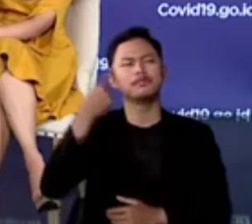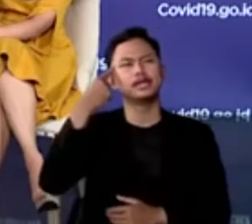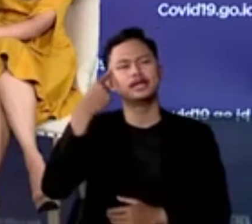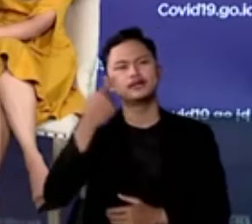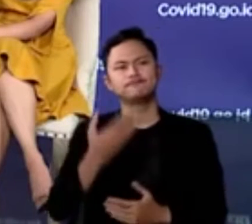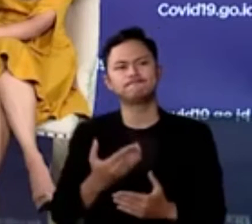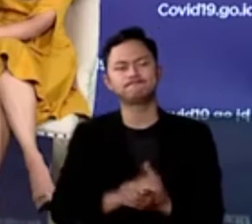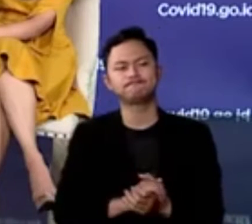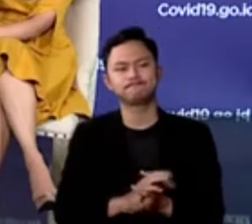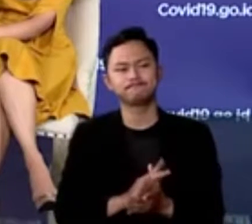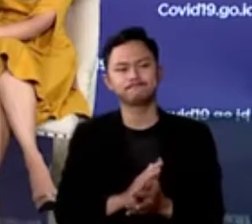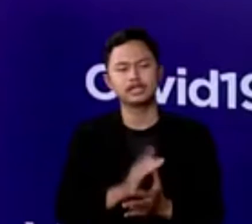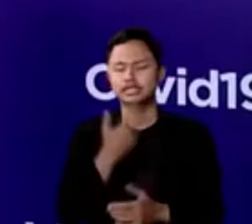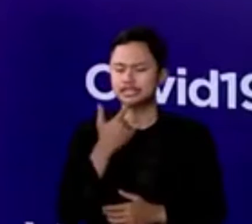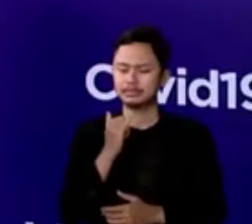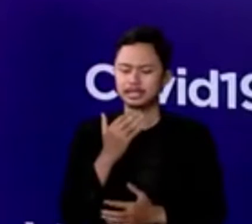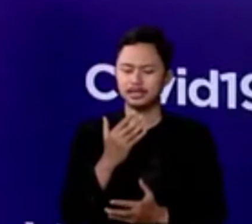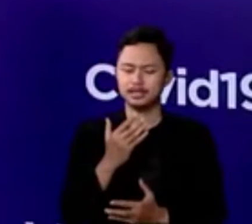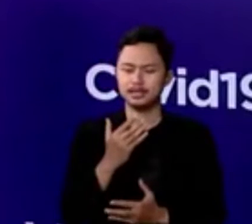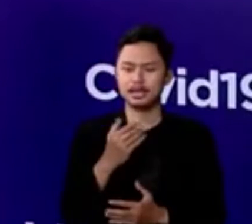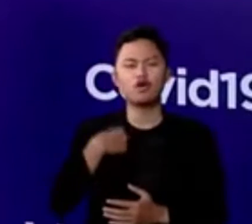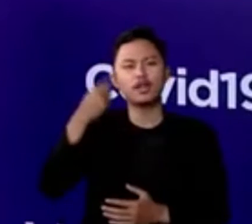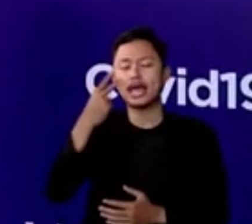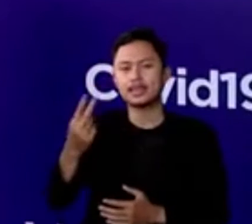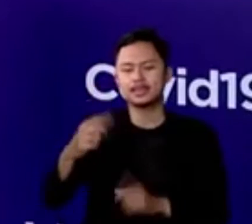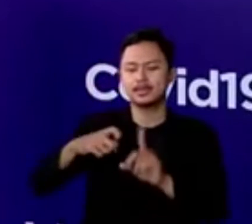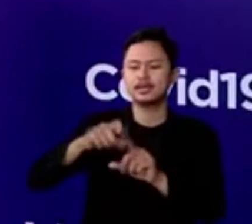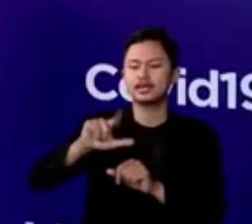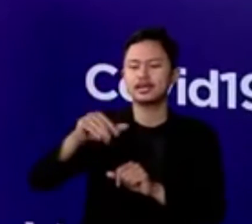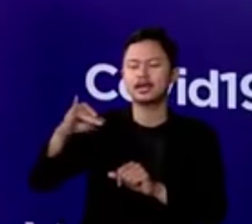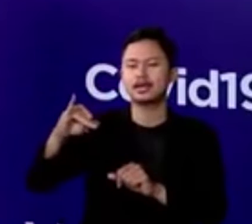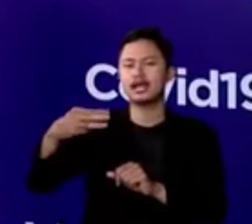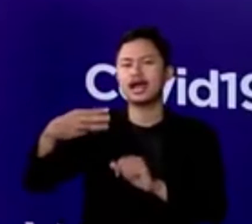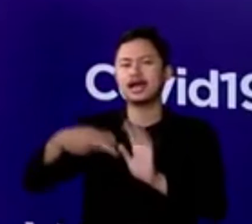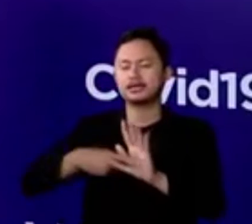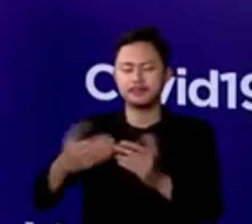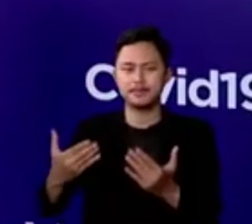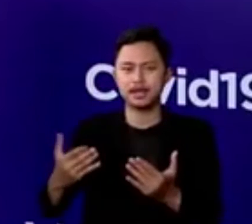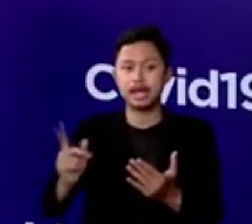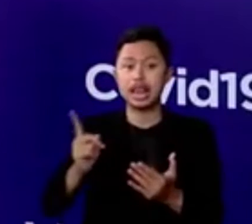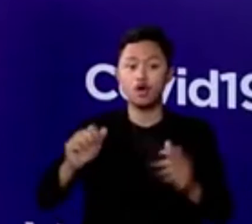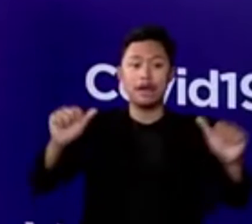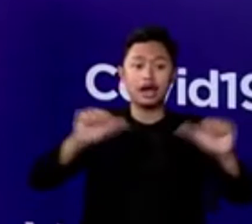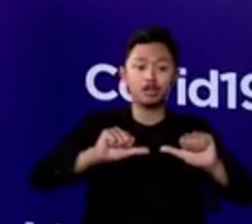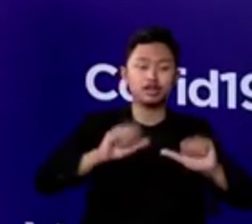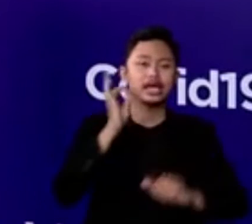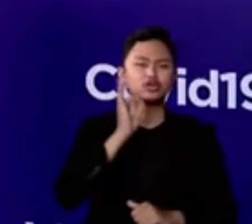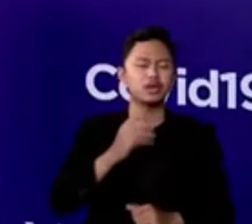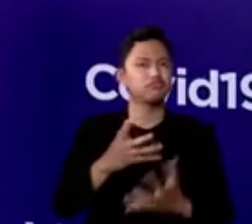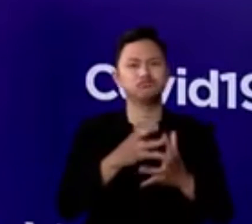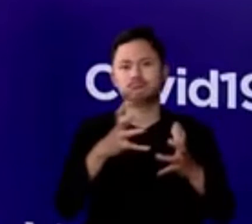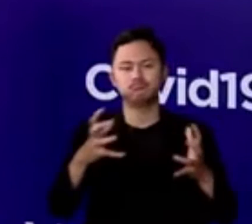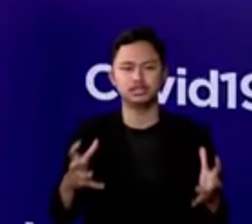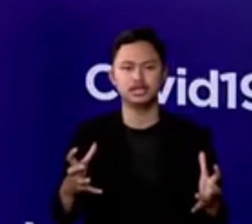memikirkan Nah dari kliennya sendiri gitu biar karena kan kalau untuk kepailitan konsekuensinya akan